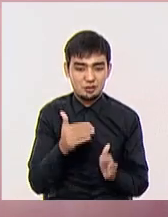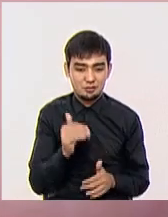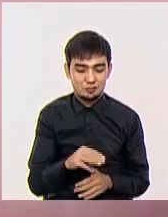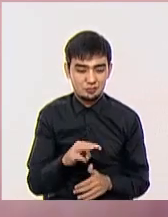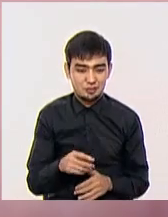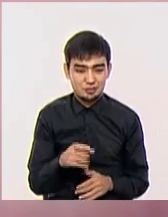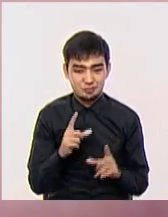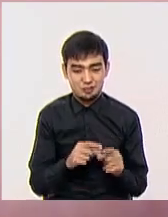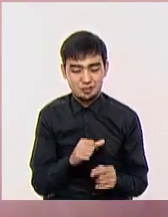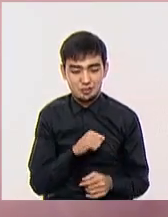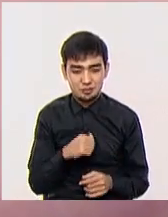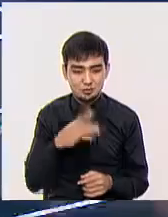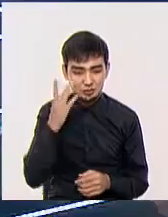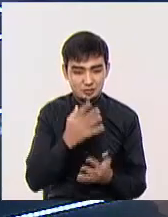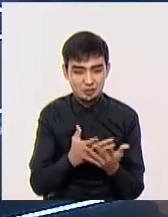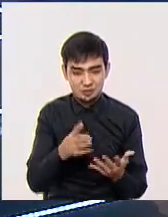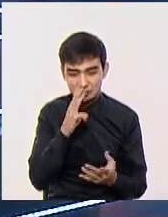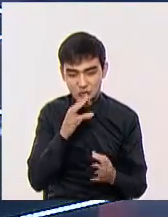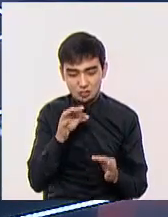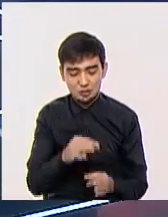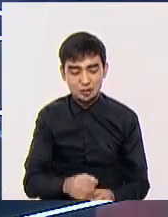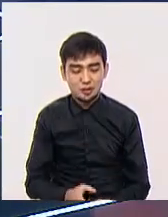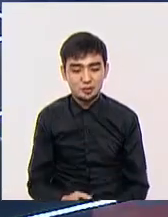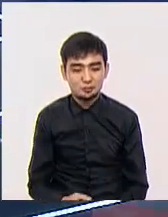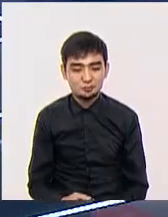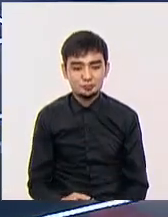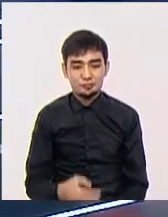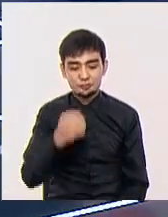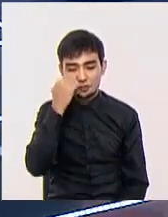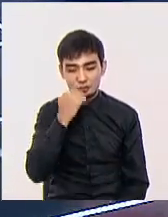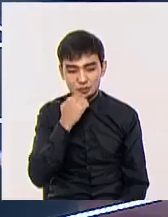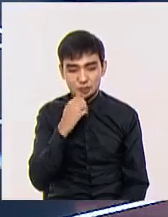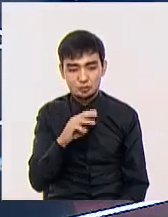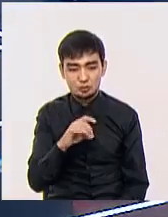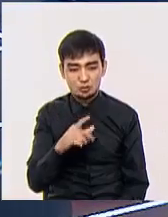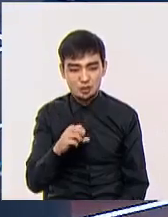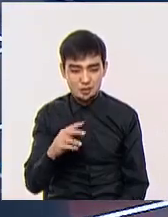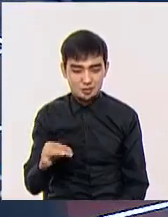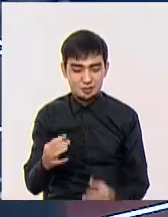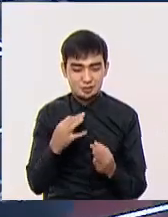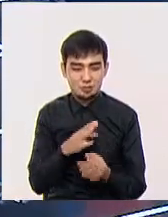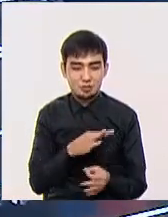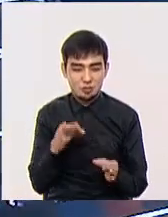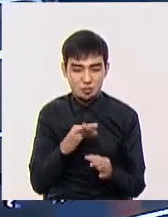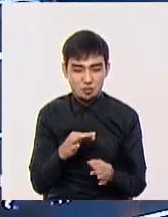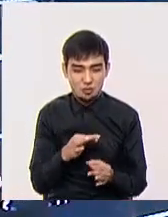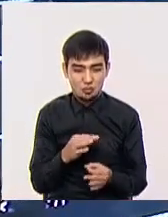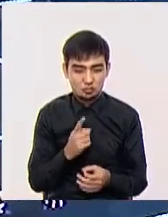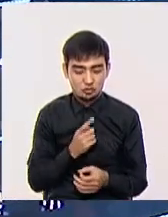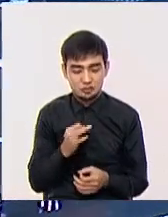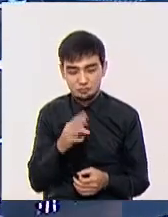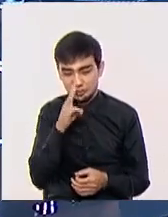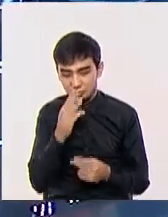вот такое мнение людей по зарплатам оскар спасибо нургали карабаев рассказала об ожиданиях и